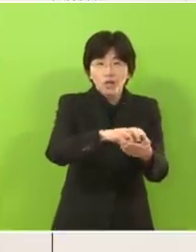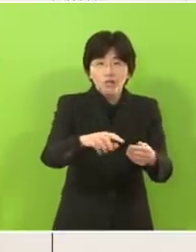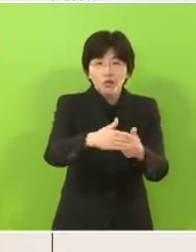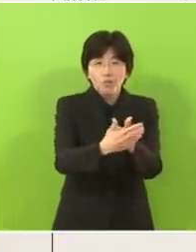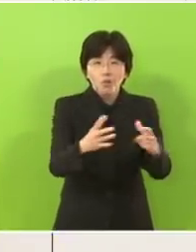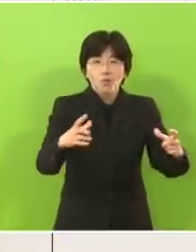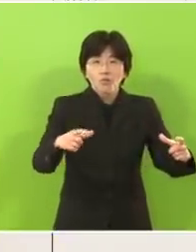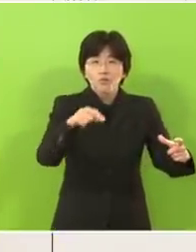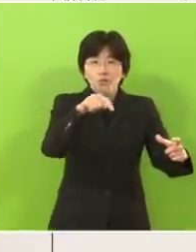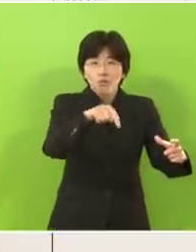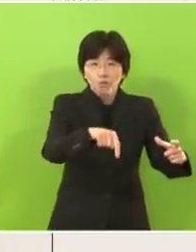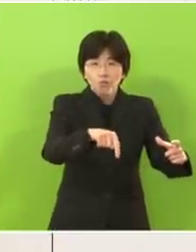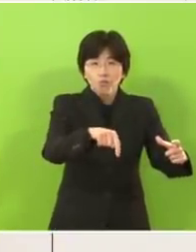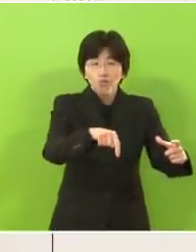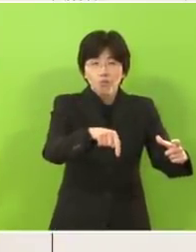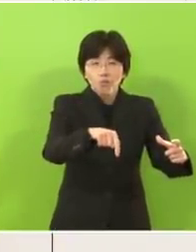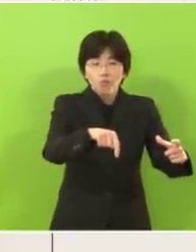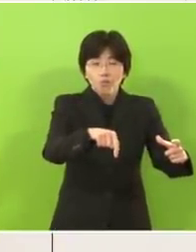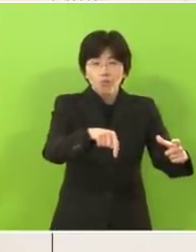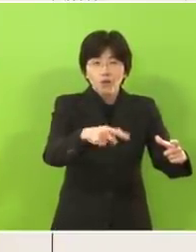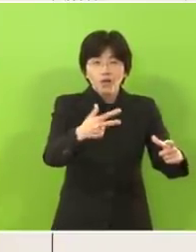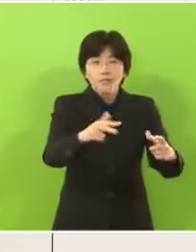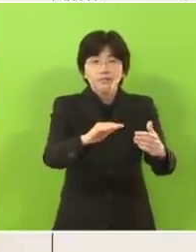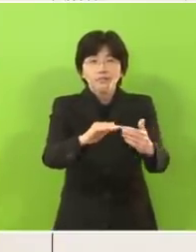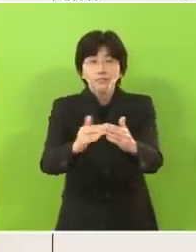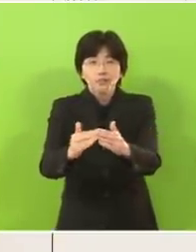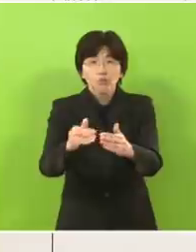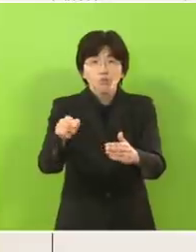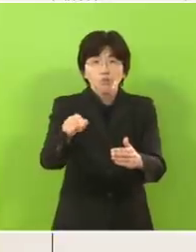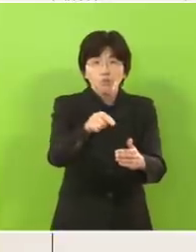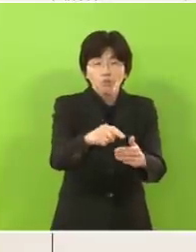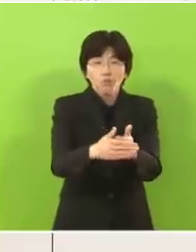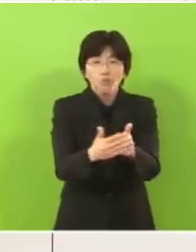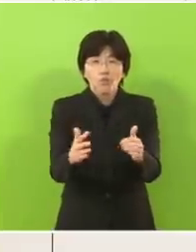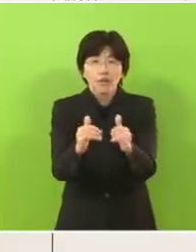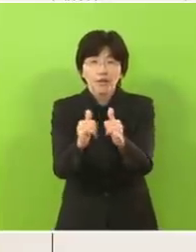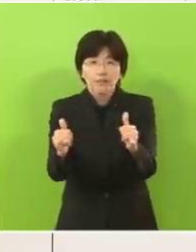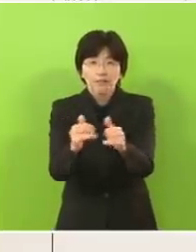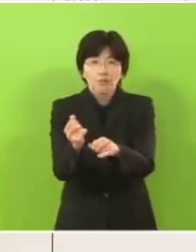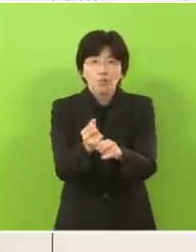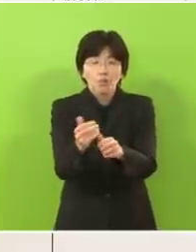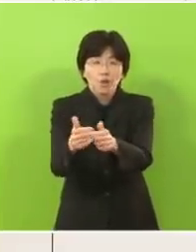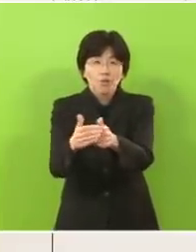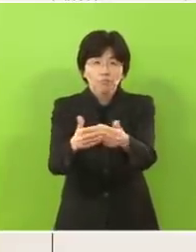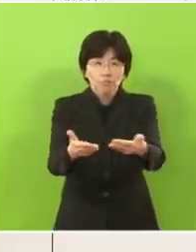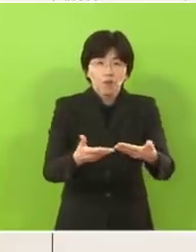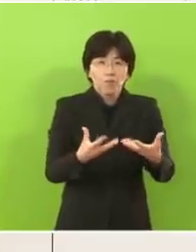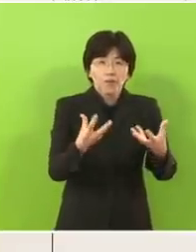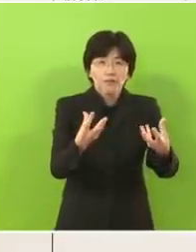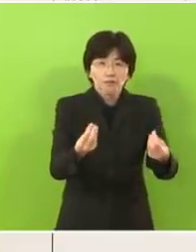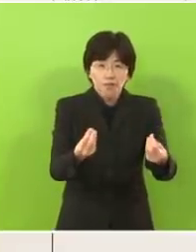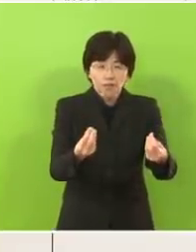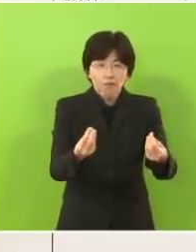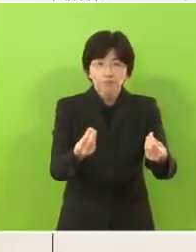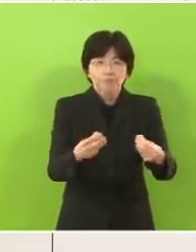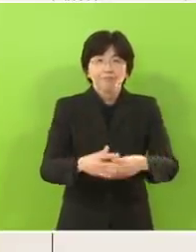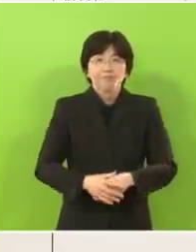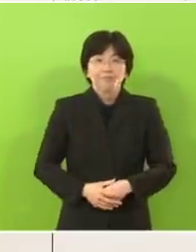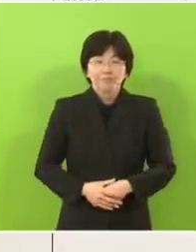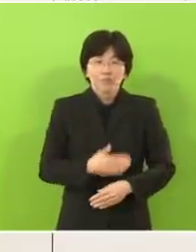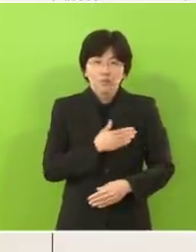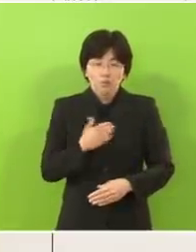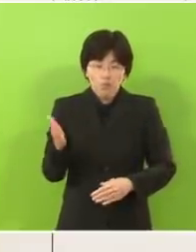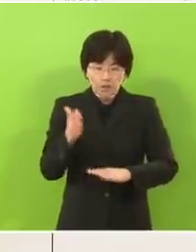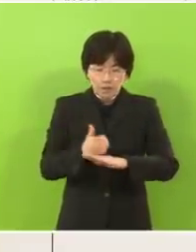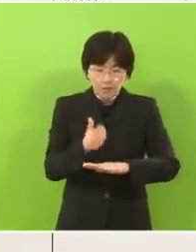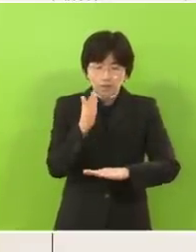保険上でも管内の市町から保健師の応援をいただきました増員をいただきました心